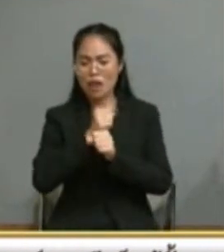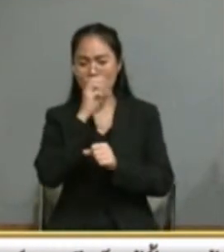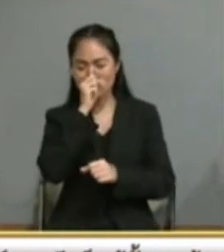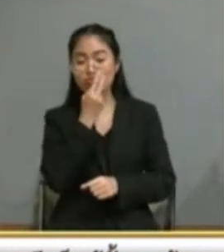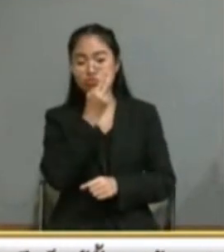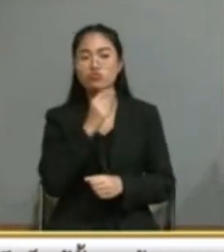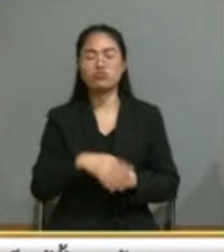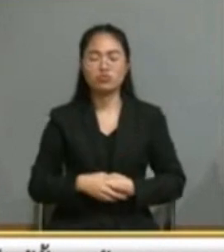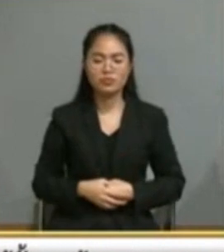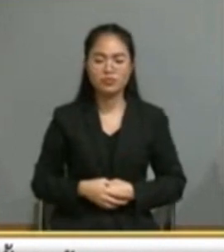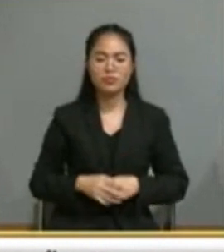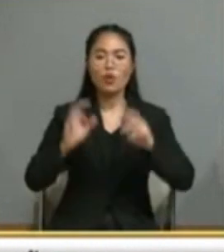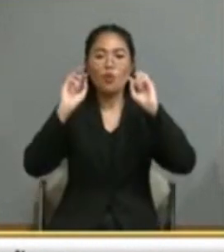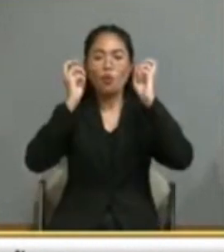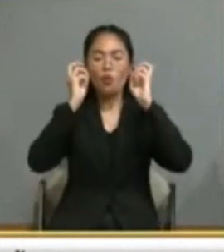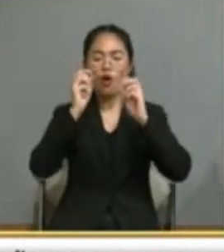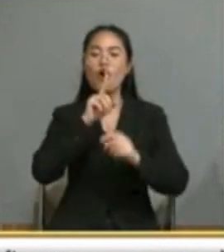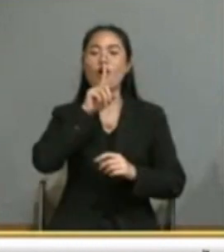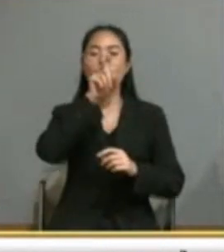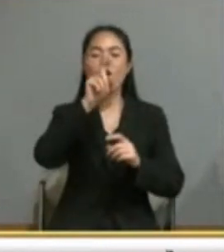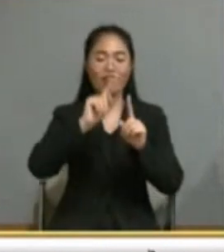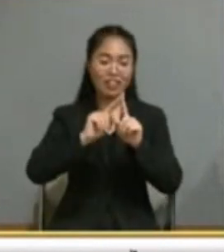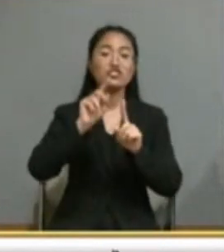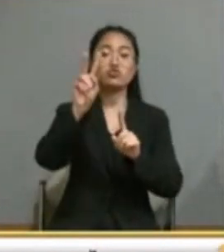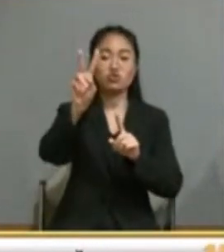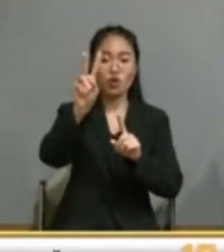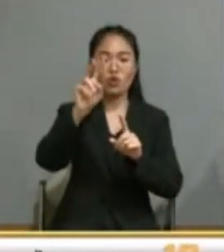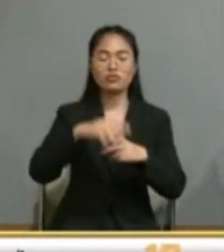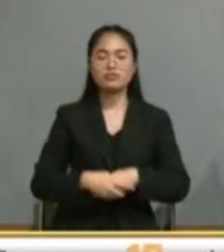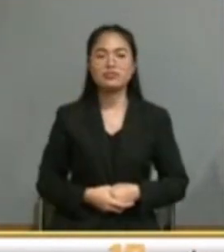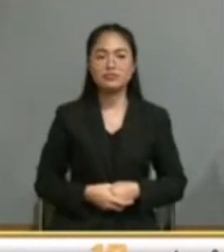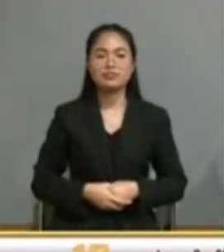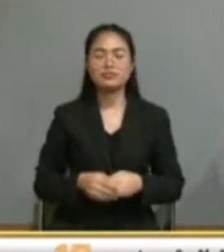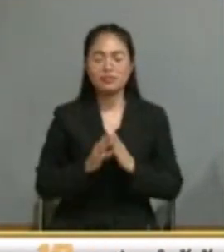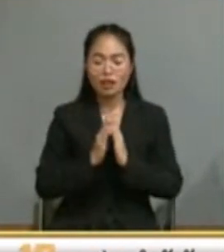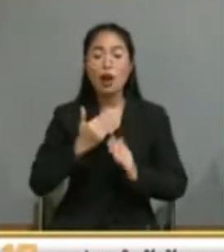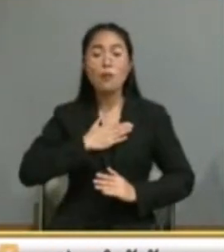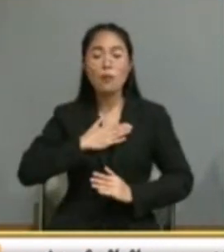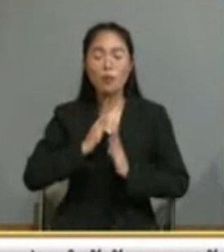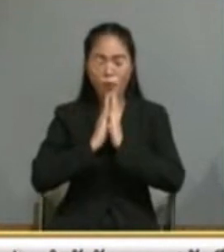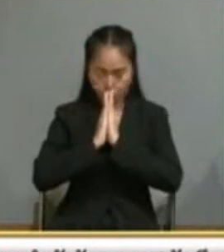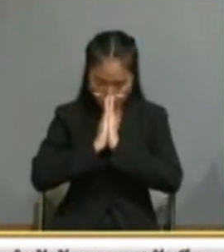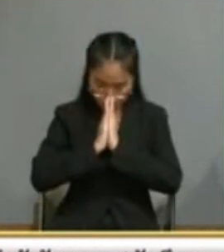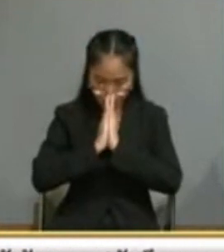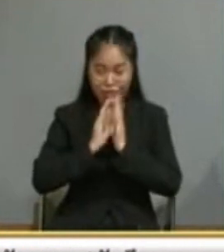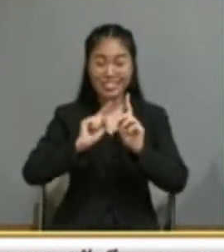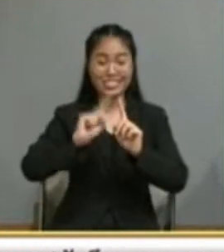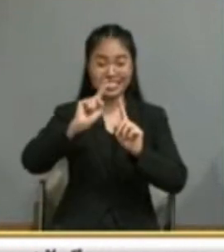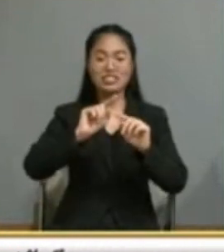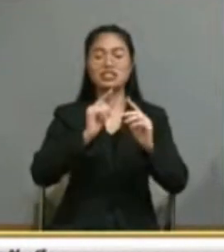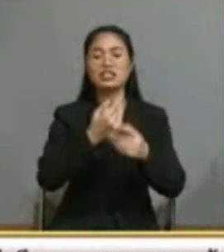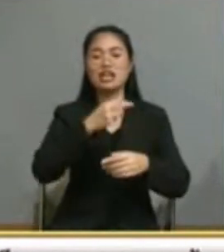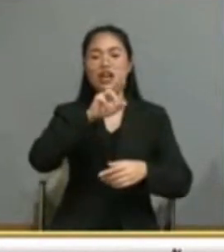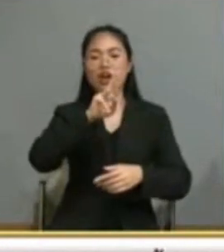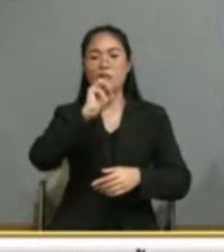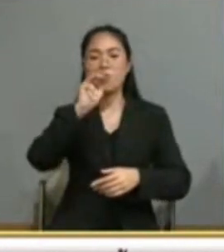อา เชิญค THAT คำถามที่ 2 ครับธนประทานค lang Driver, ผมขอกบคุณสำหรับคำตอบกระธุของ